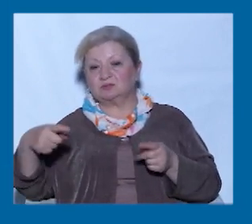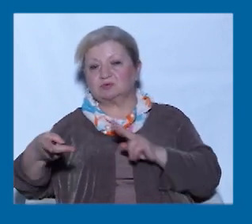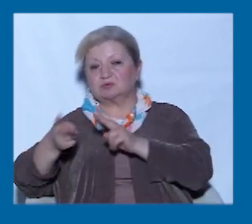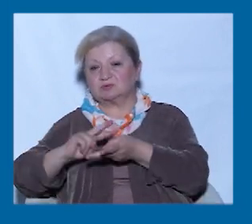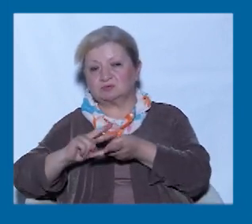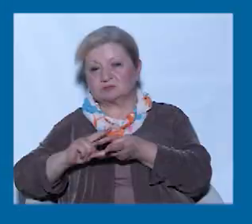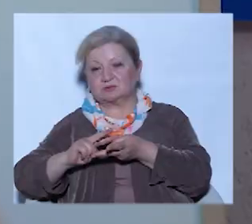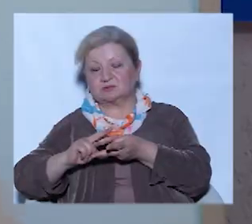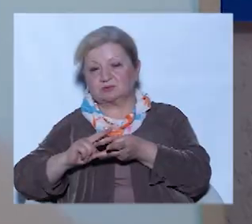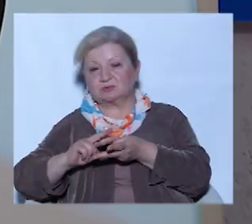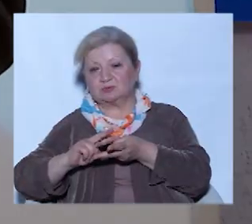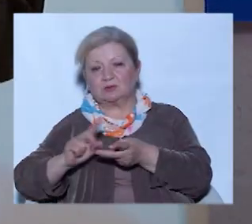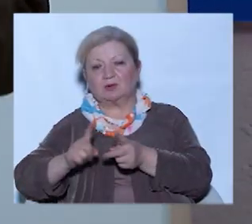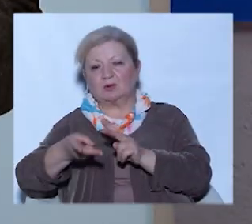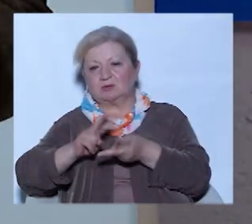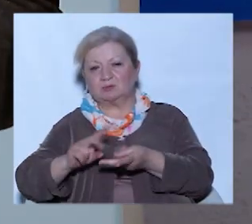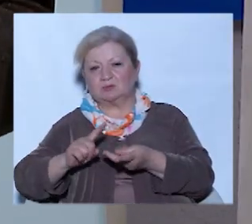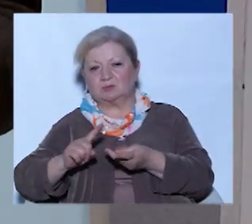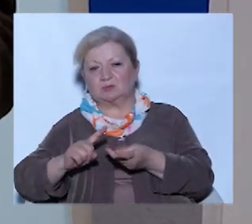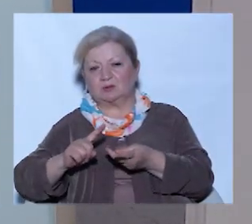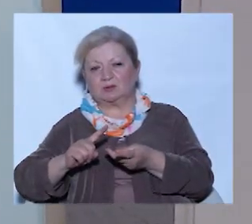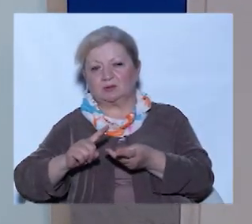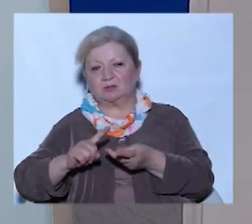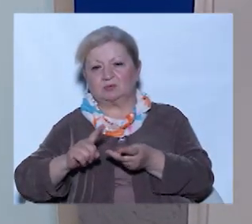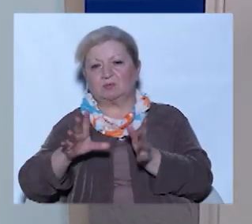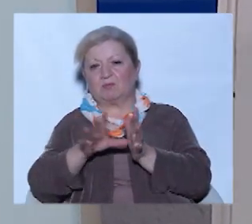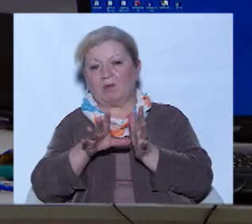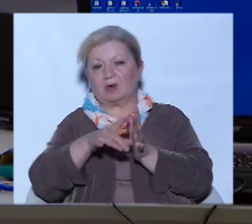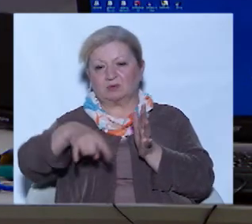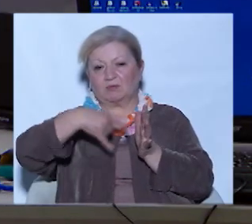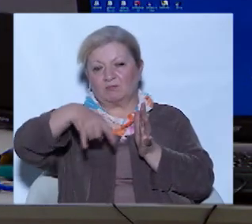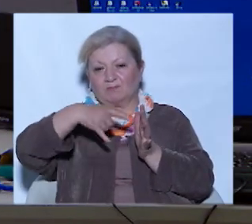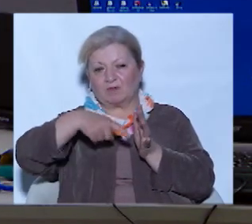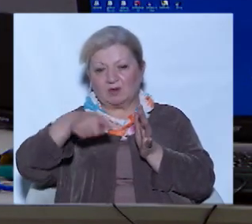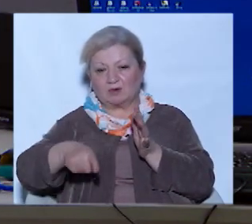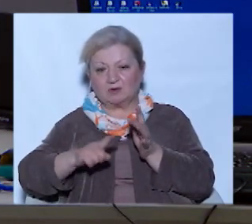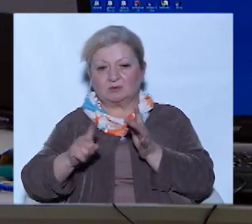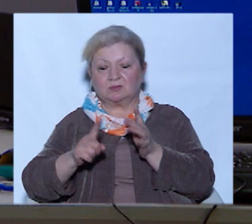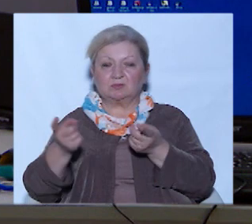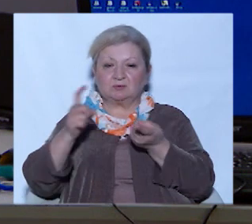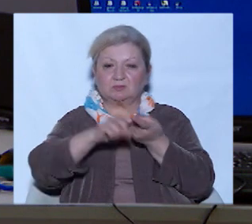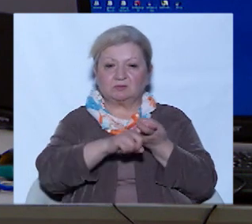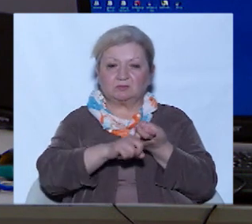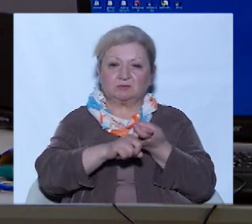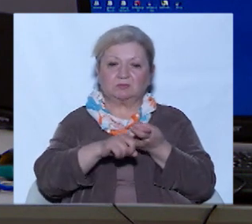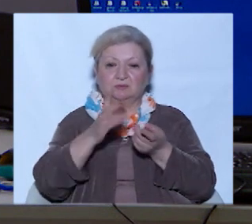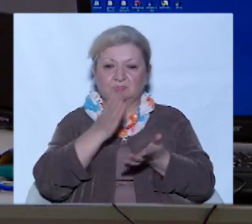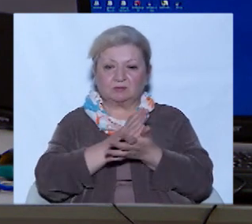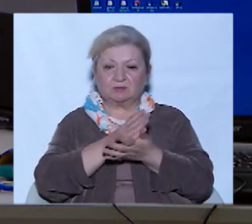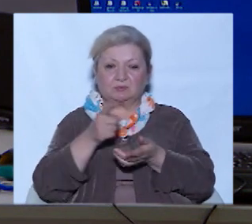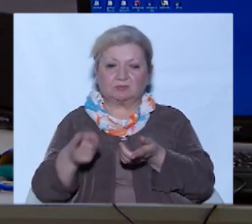კოჭაში შეიცვალოს რა უნდა შეიცვალოს. მაგნიტური ველი, რაც გამოწვეულია,